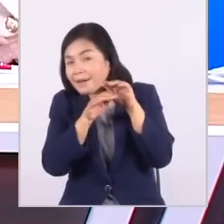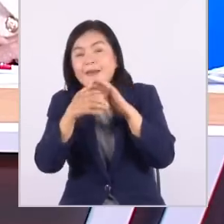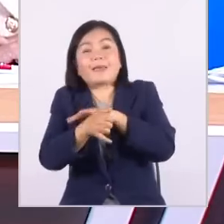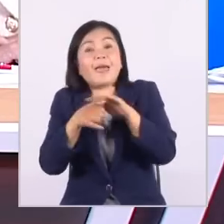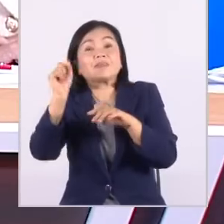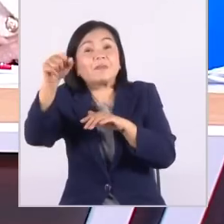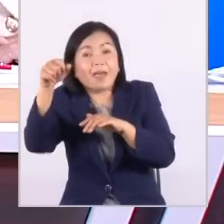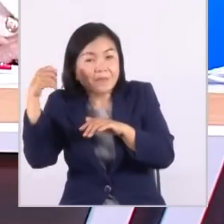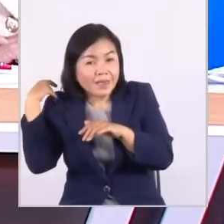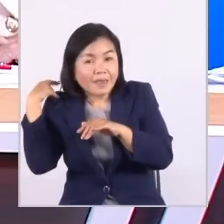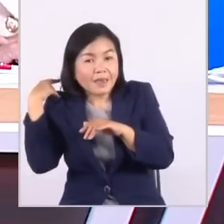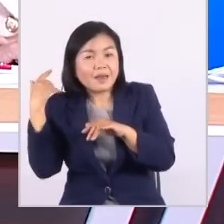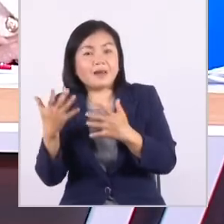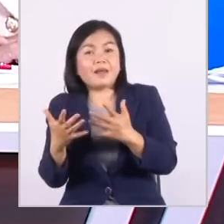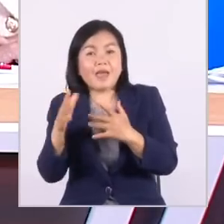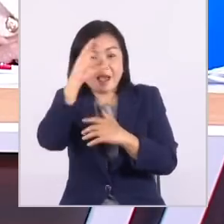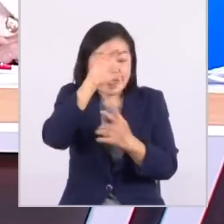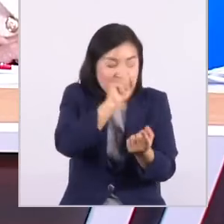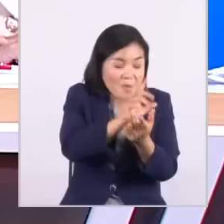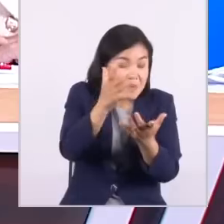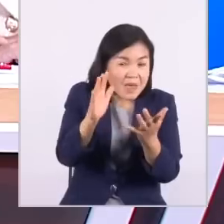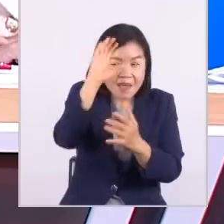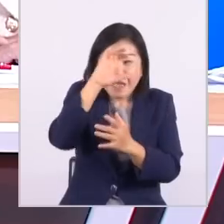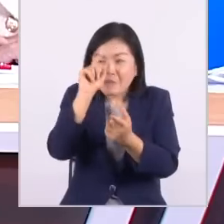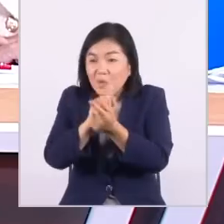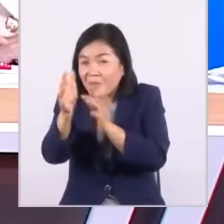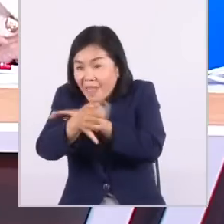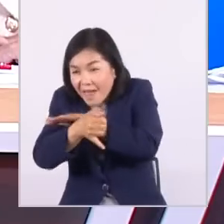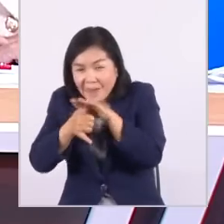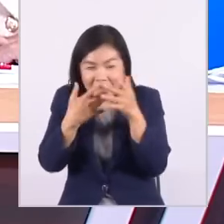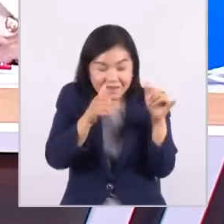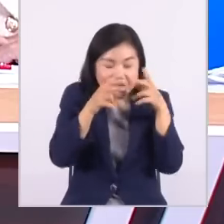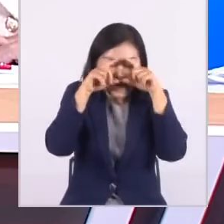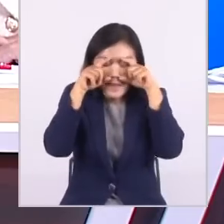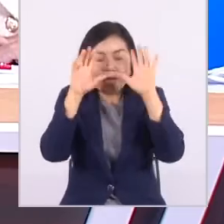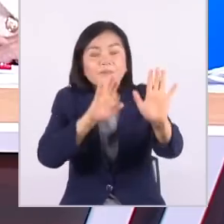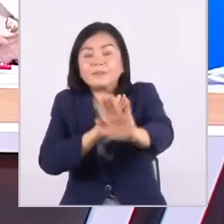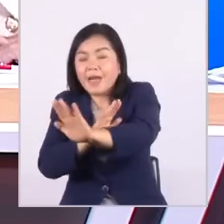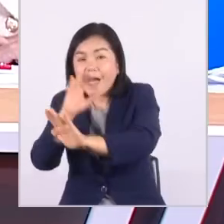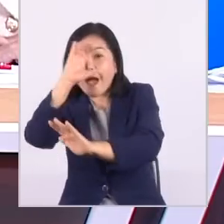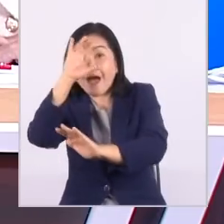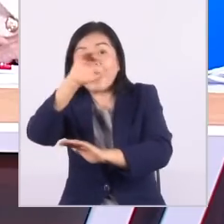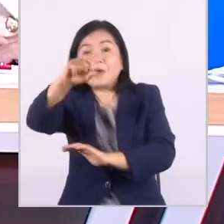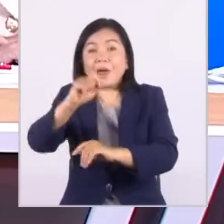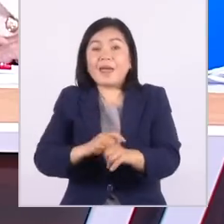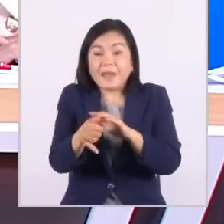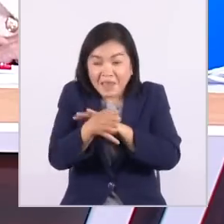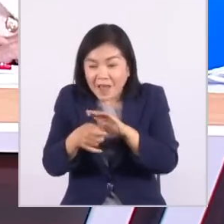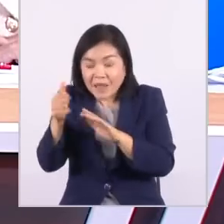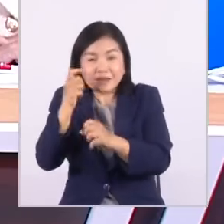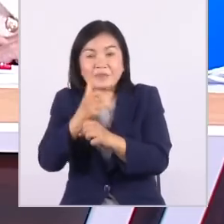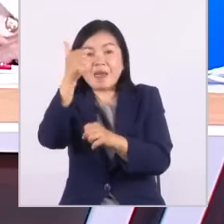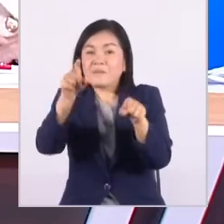ดชิดที่สุดแล้วก็ไม่โดนแปะคือแบบว่าอีกคนนึงปิดตาแล้วก็วิ่งมาแปะเนี่ยก็จะถือว่าสำเร็จเด็กคนนี้ก็เ